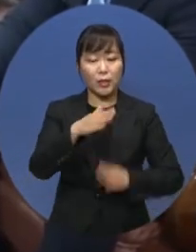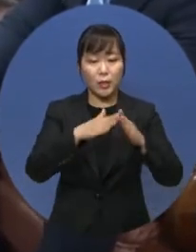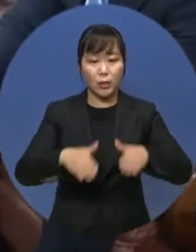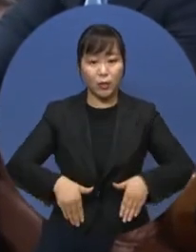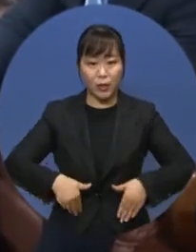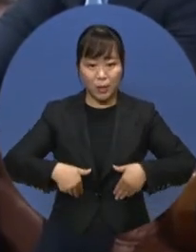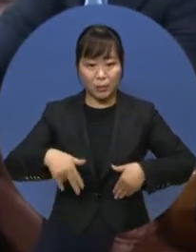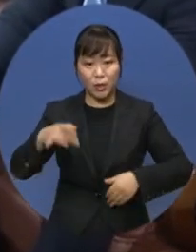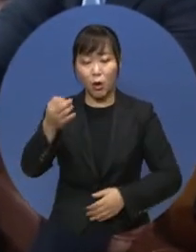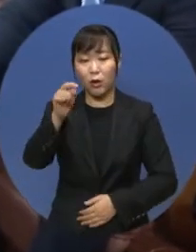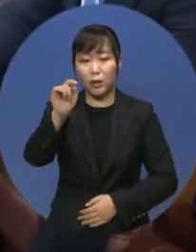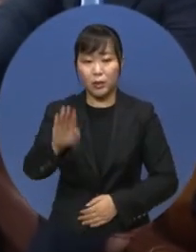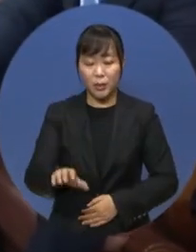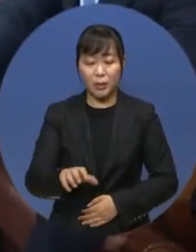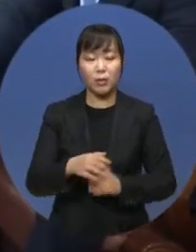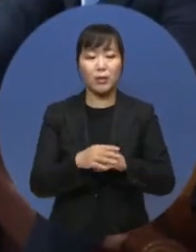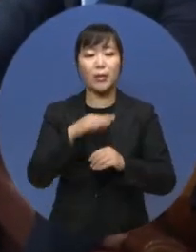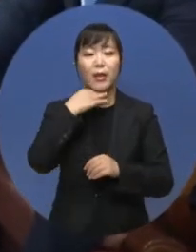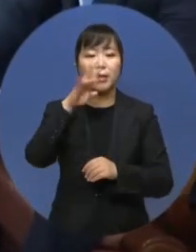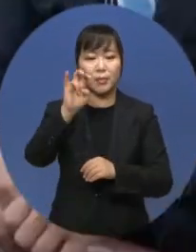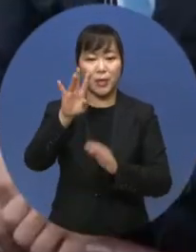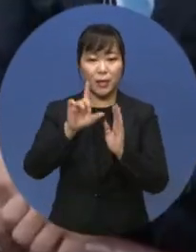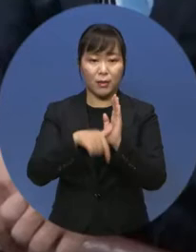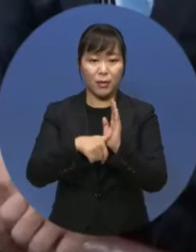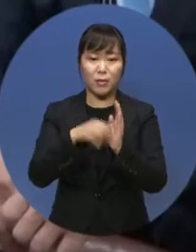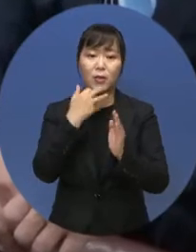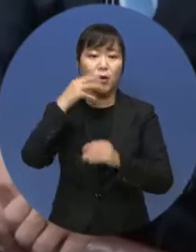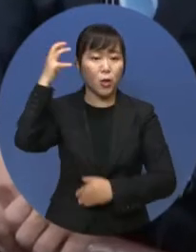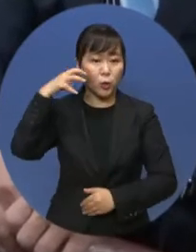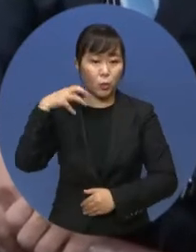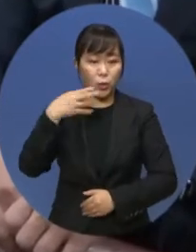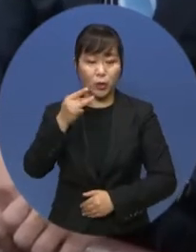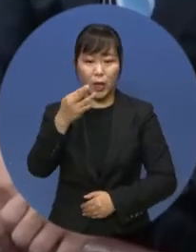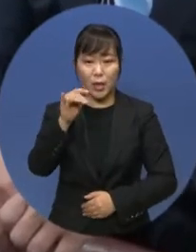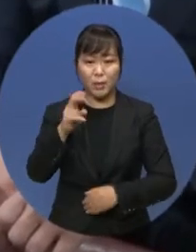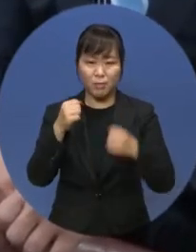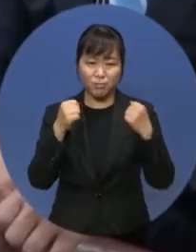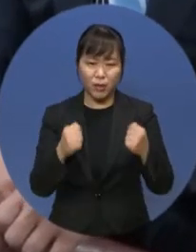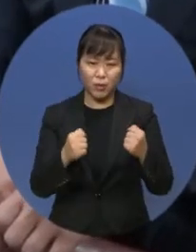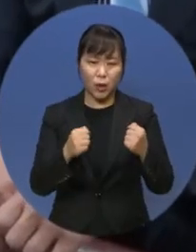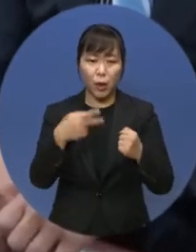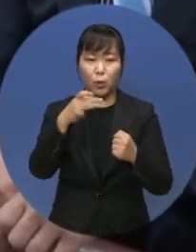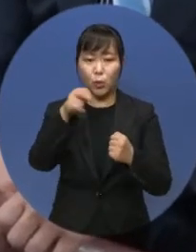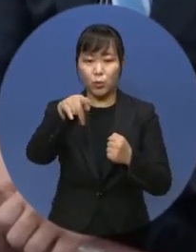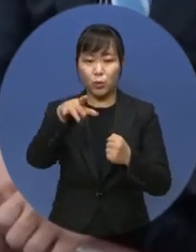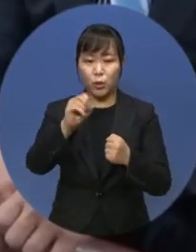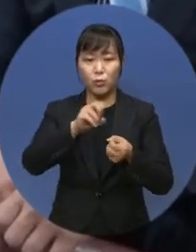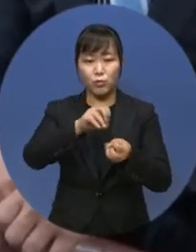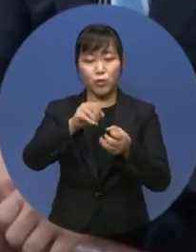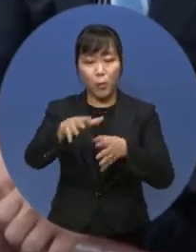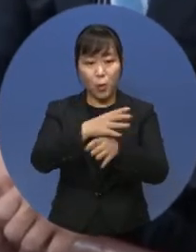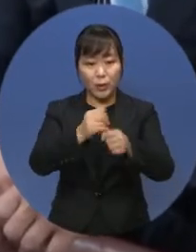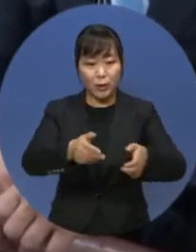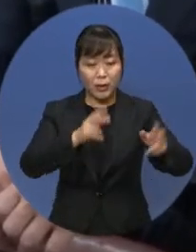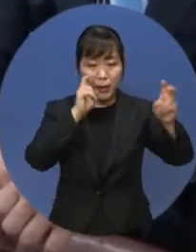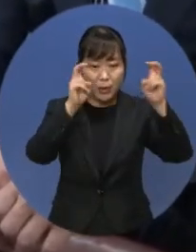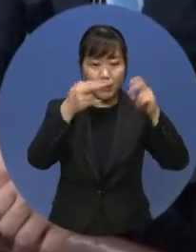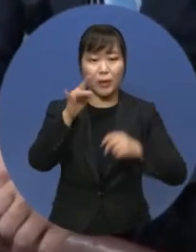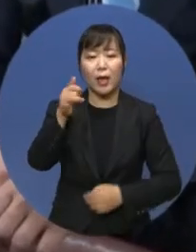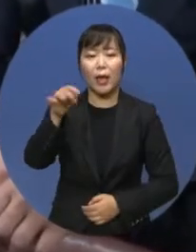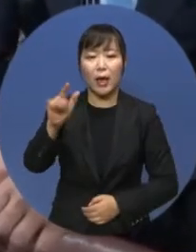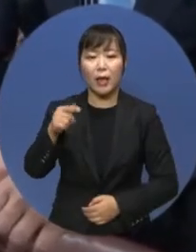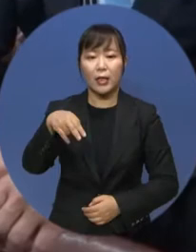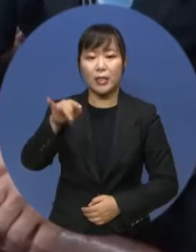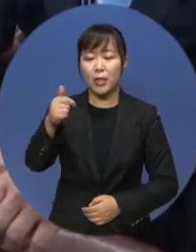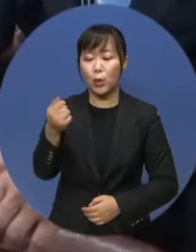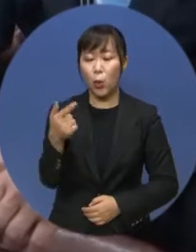24살 때 서울 영등포 대림동에 정착해 동성 수출 포장 기업과 대한 신호기 주식회사